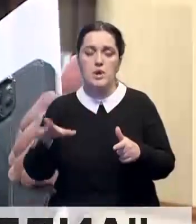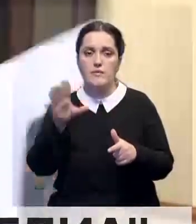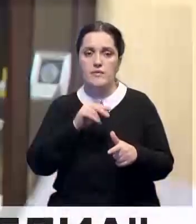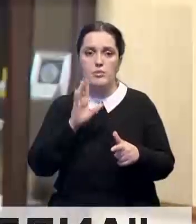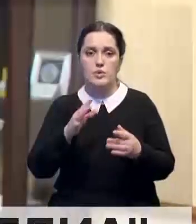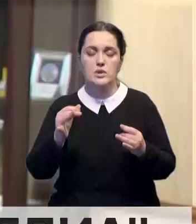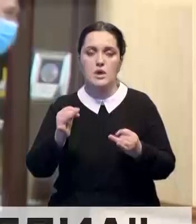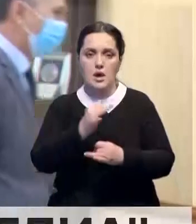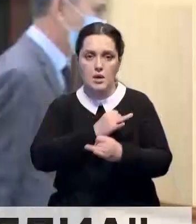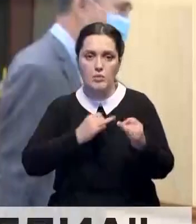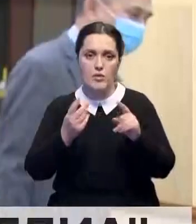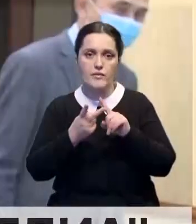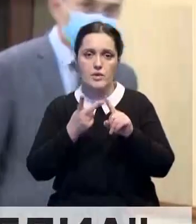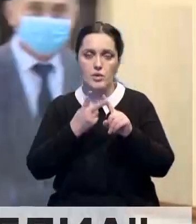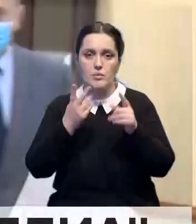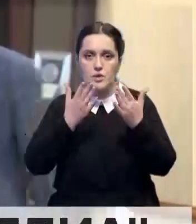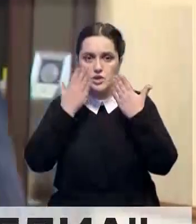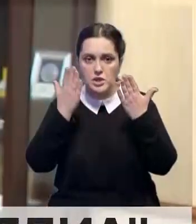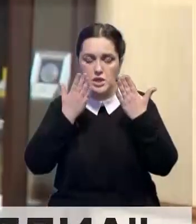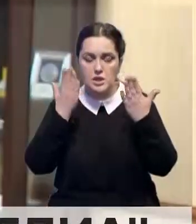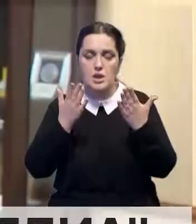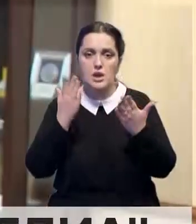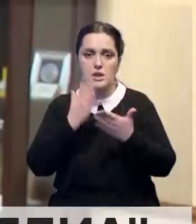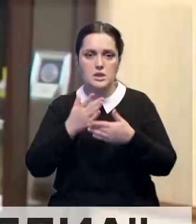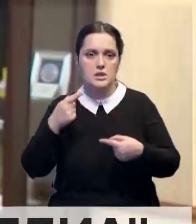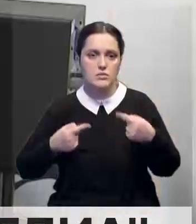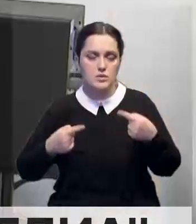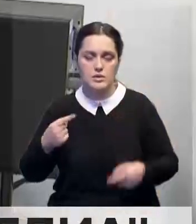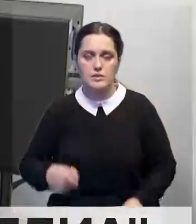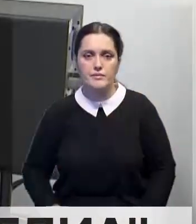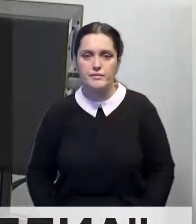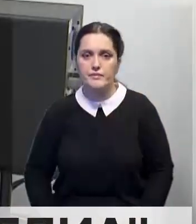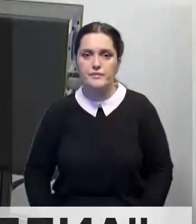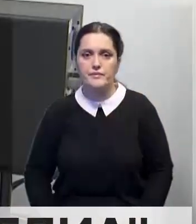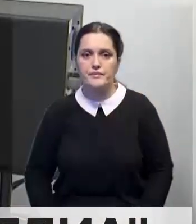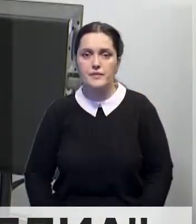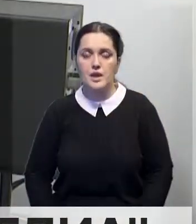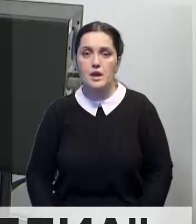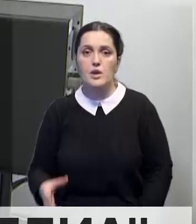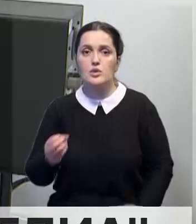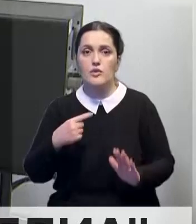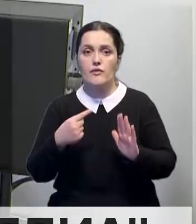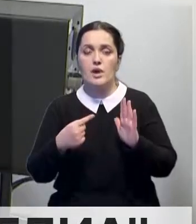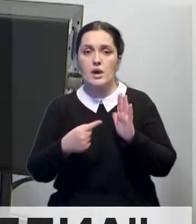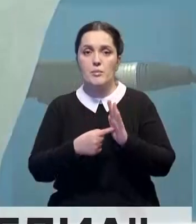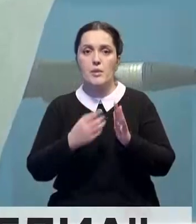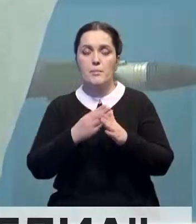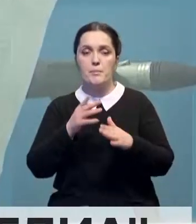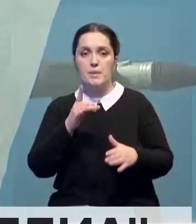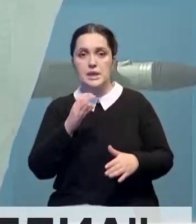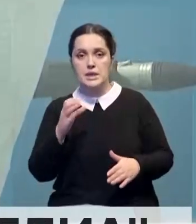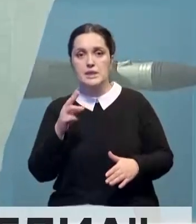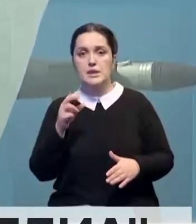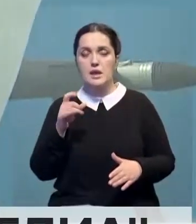еще обсуждаться во втором чтении. Но, безусловно, есть и спорные моменты. Открытым остается вопрос введения пресс-карт.